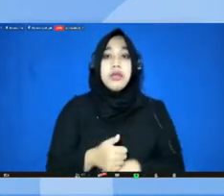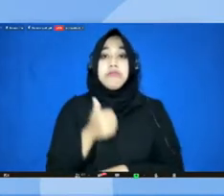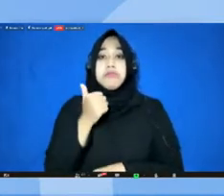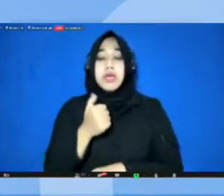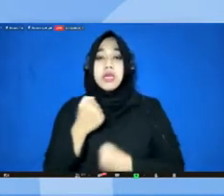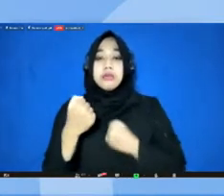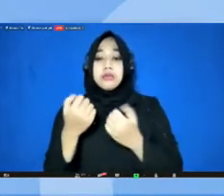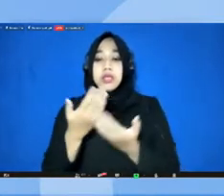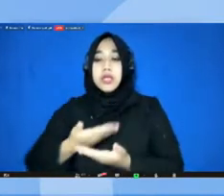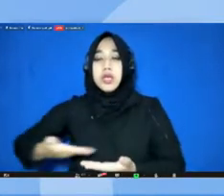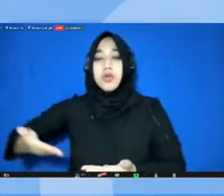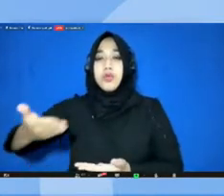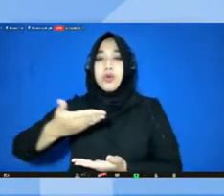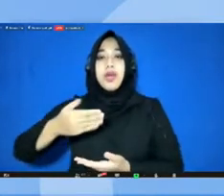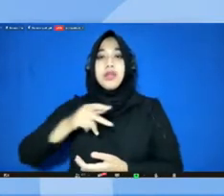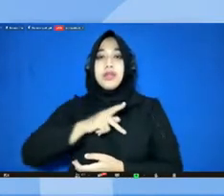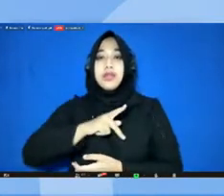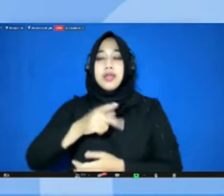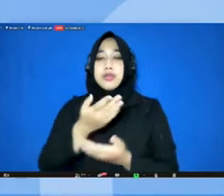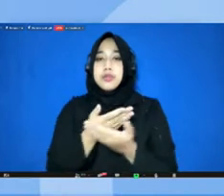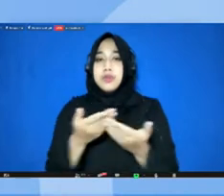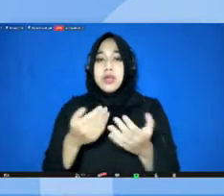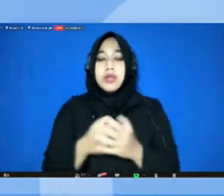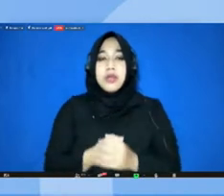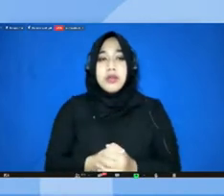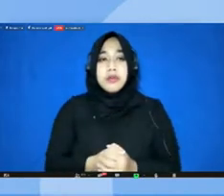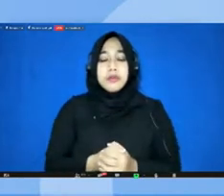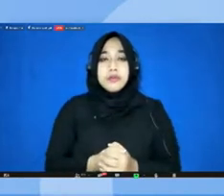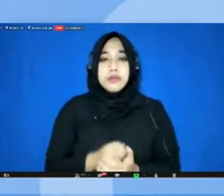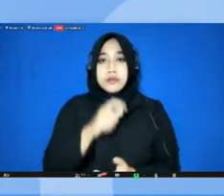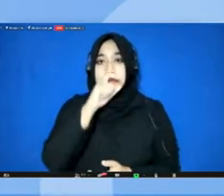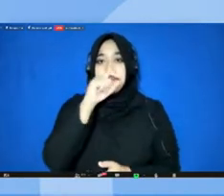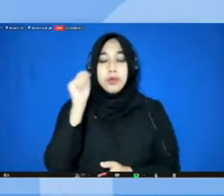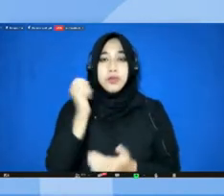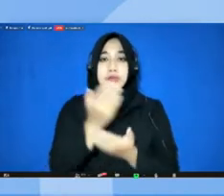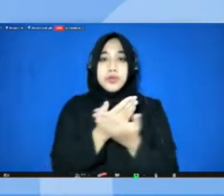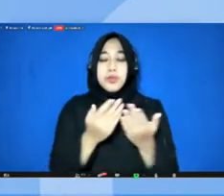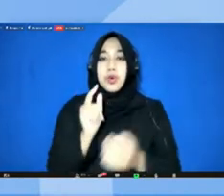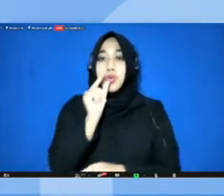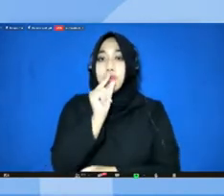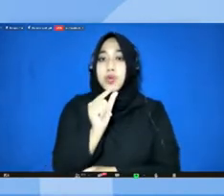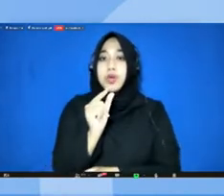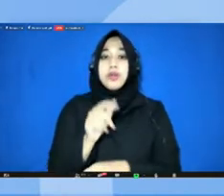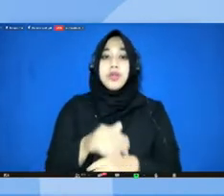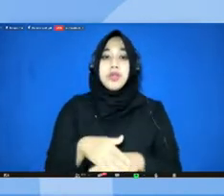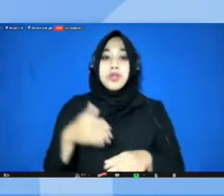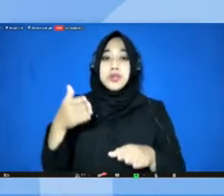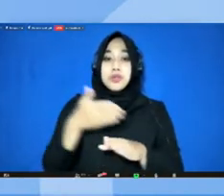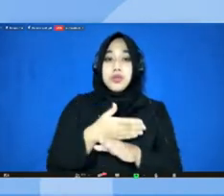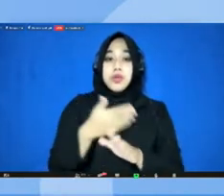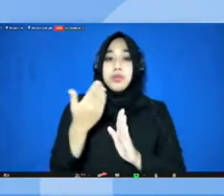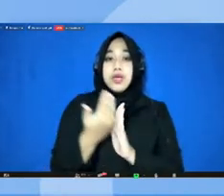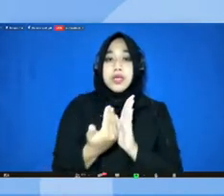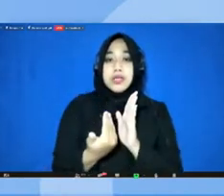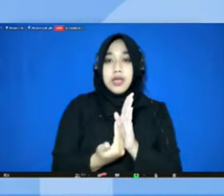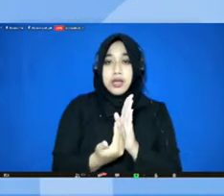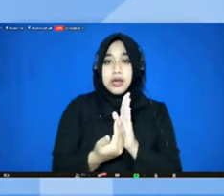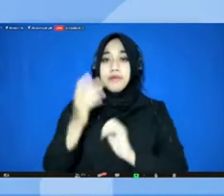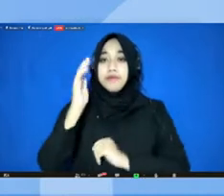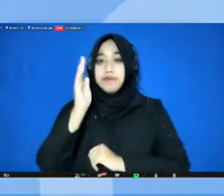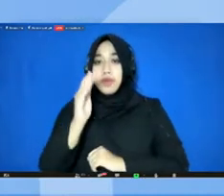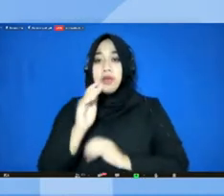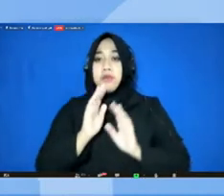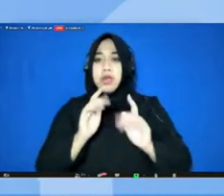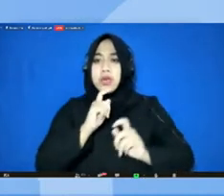di lingkungan sekitar kita. Bapak hadirin dan juga para undangan sekalian, sebelum pada acara sesi panel yang sudah banyak yang